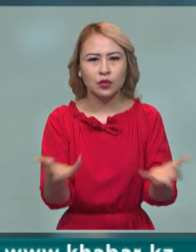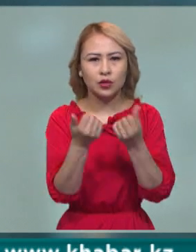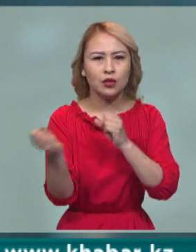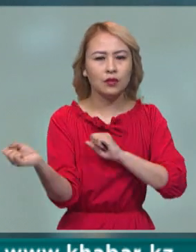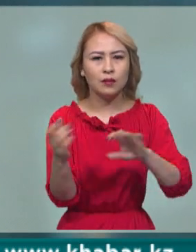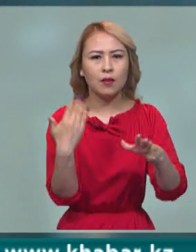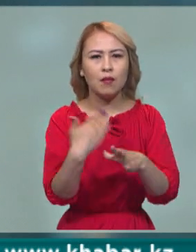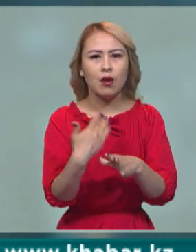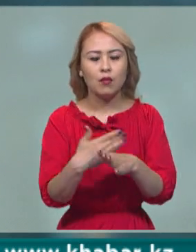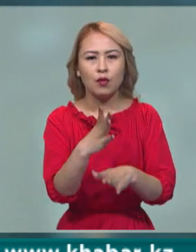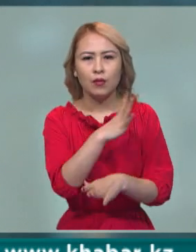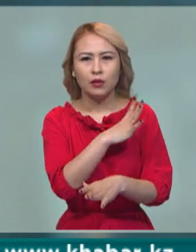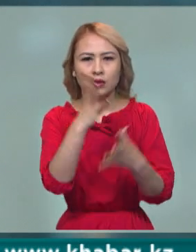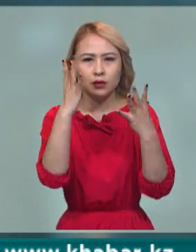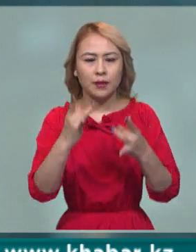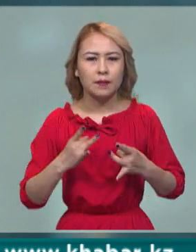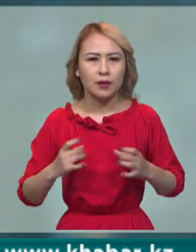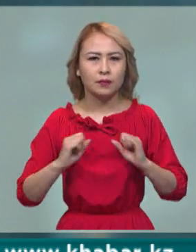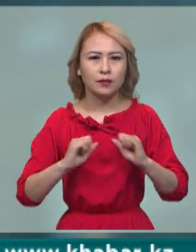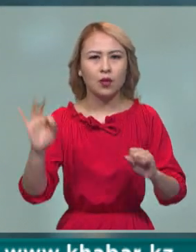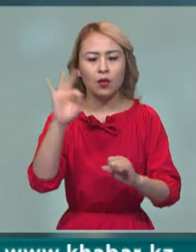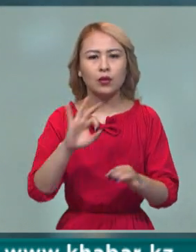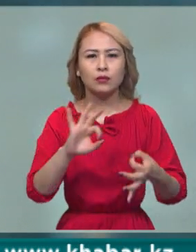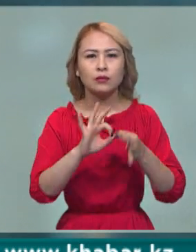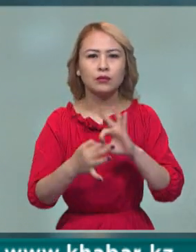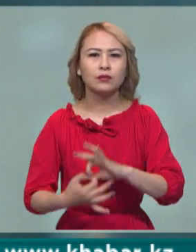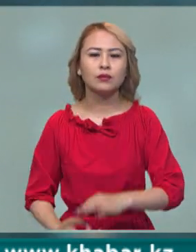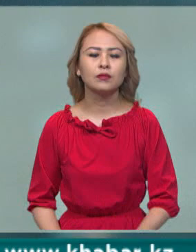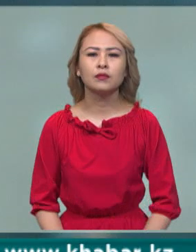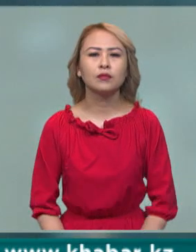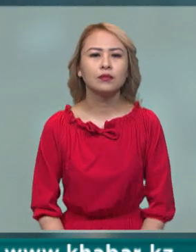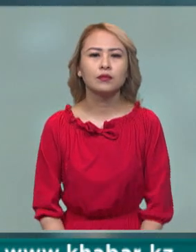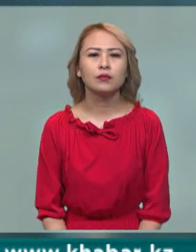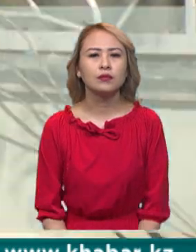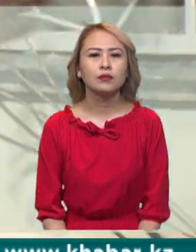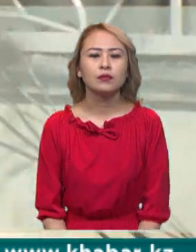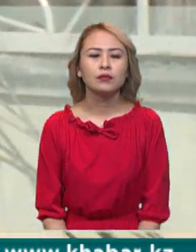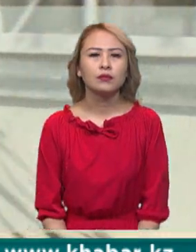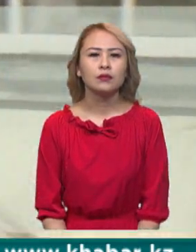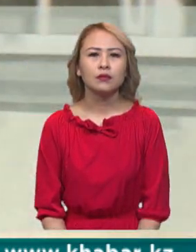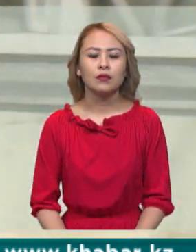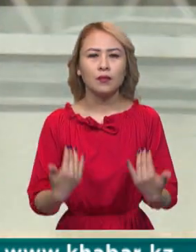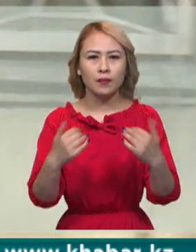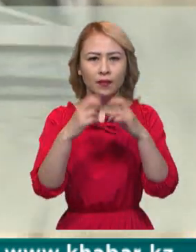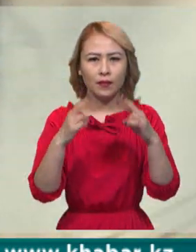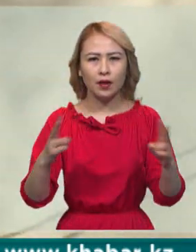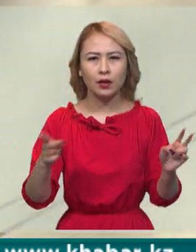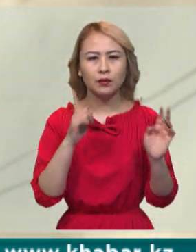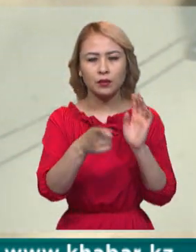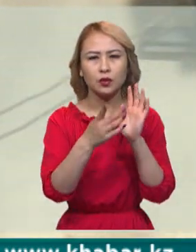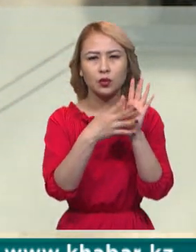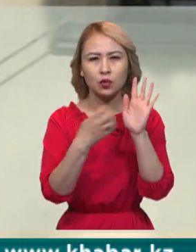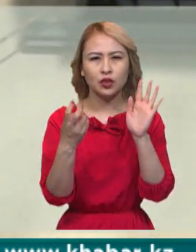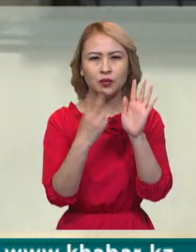шығуға жәрдемдесті. Бейбіт күннің батырлары жайлы Мерей Қалиасқар әңгімелейді. Бұл ғимарат 1974